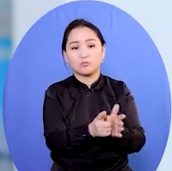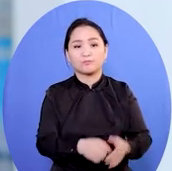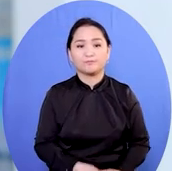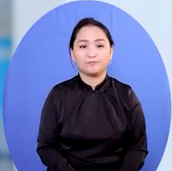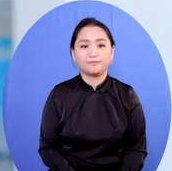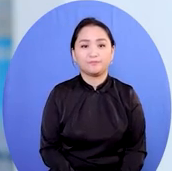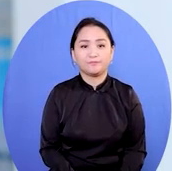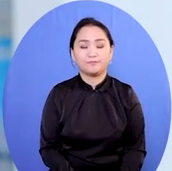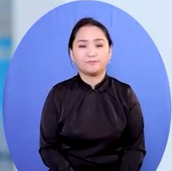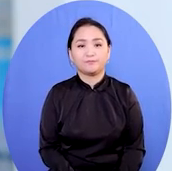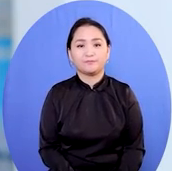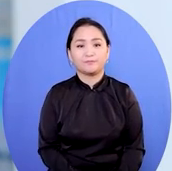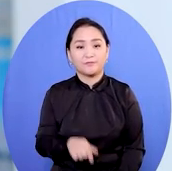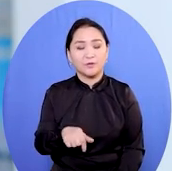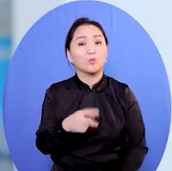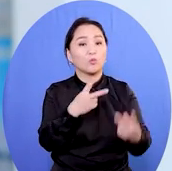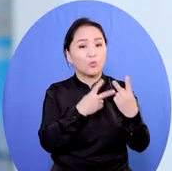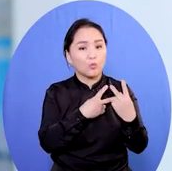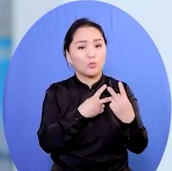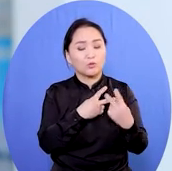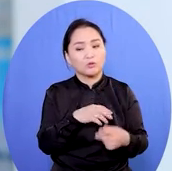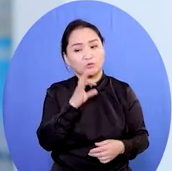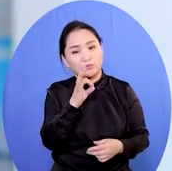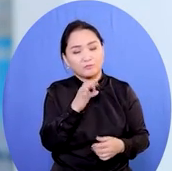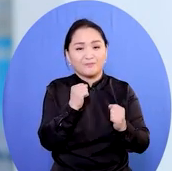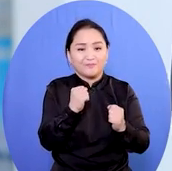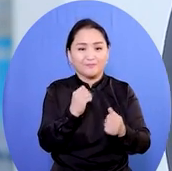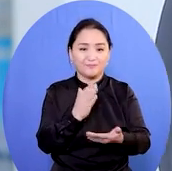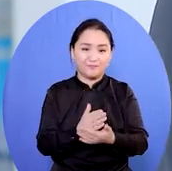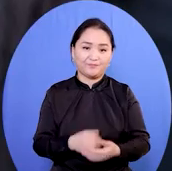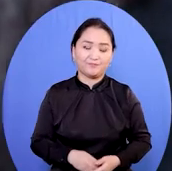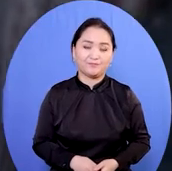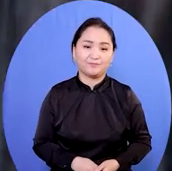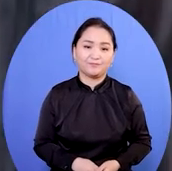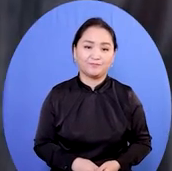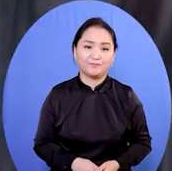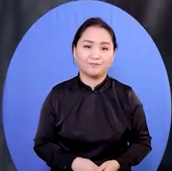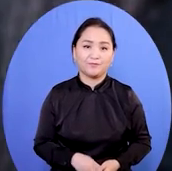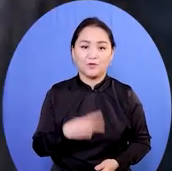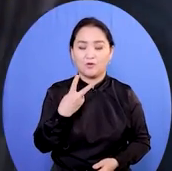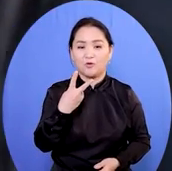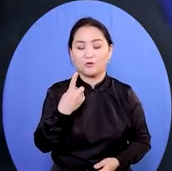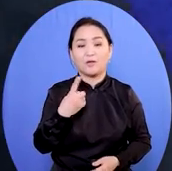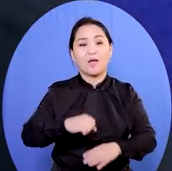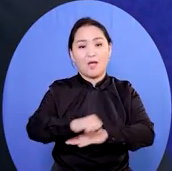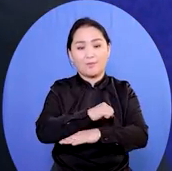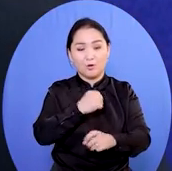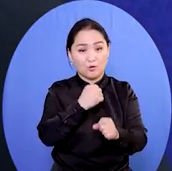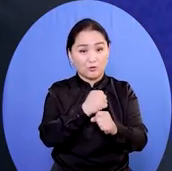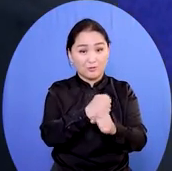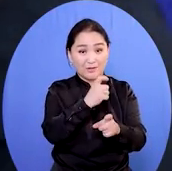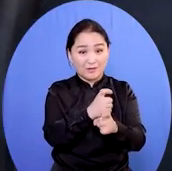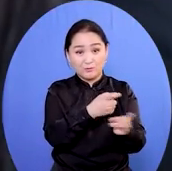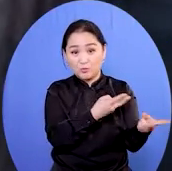бидний л өөрөө зорилго. Тэр үүгээр л бид нар айлуулах чадаа юмтай хичээгээл явж байгаа. За бид 21 аймгийн хөдөлмөр халамж